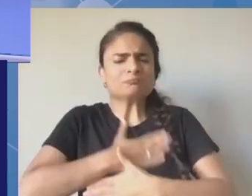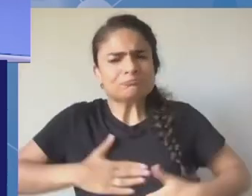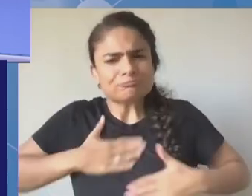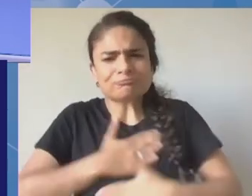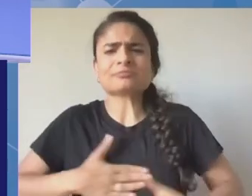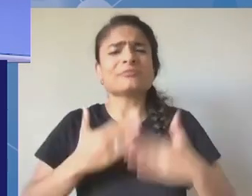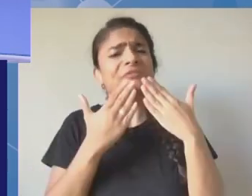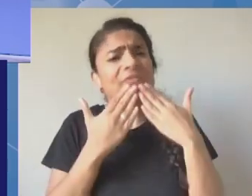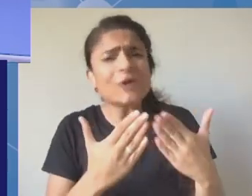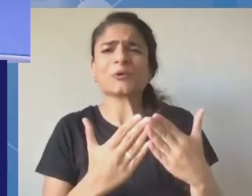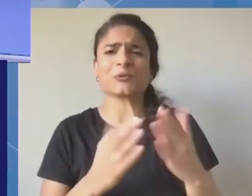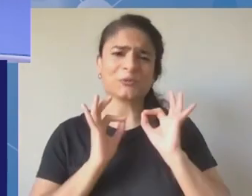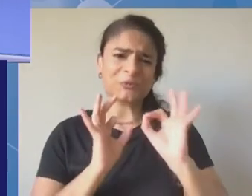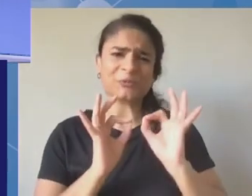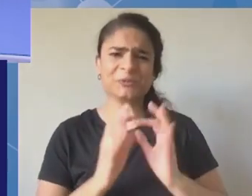谢。